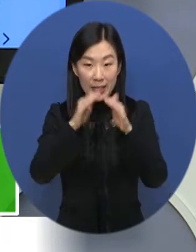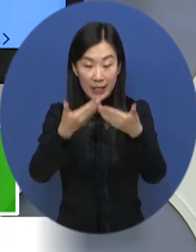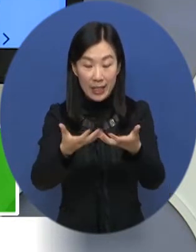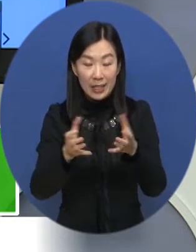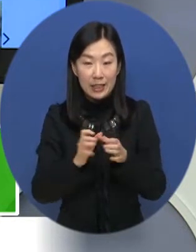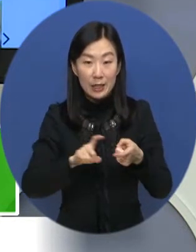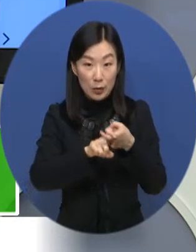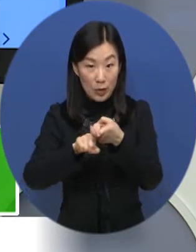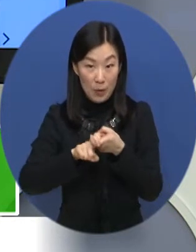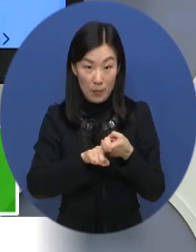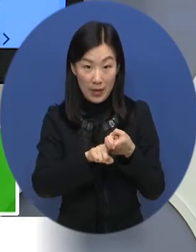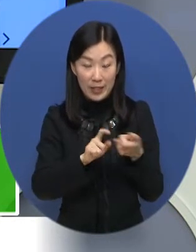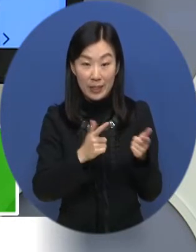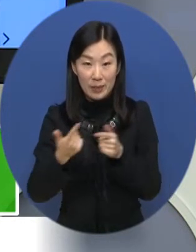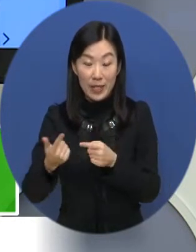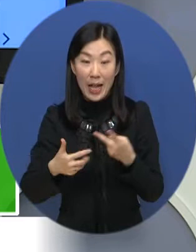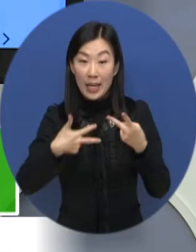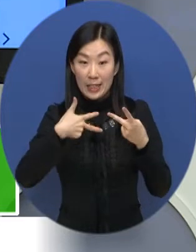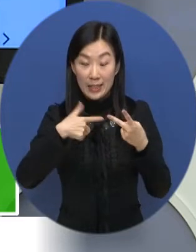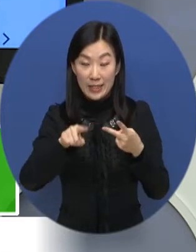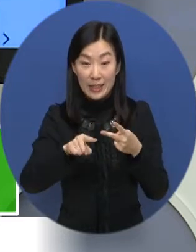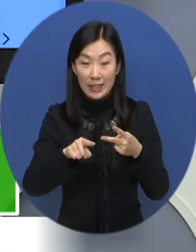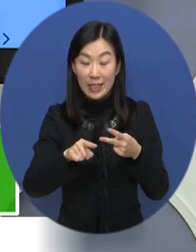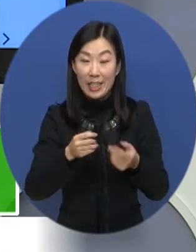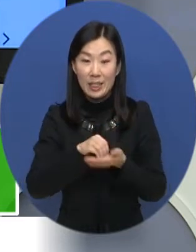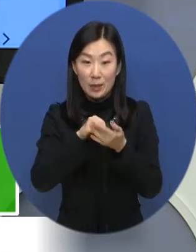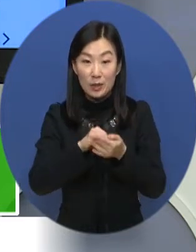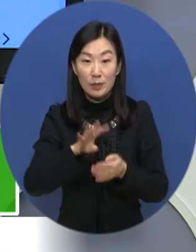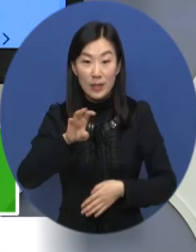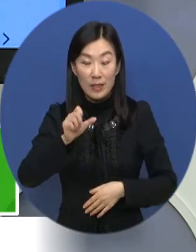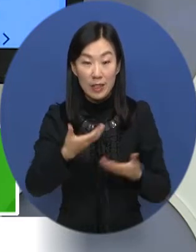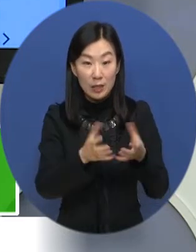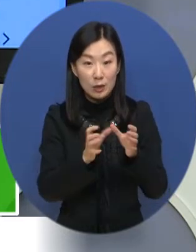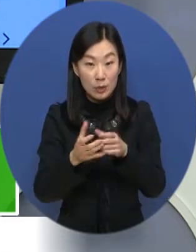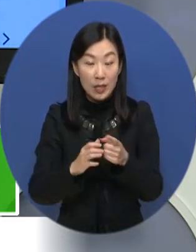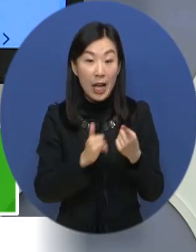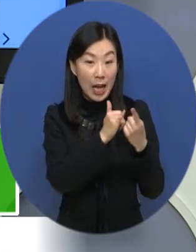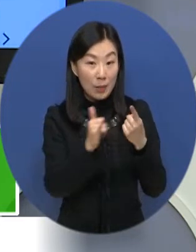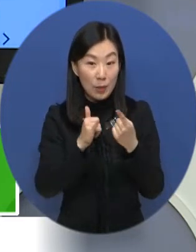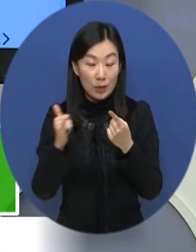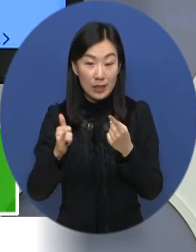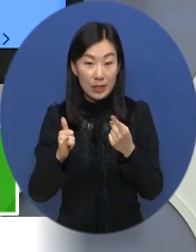단체연합회등이포함됩니다. 2차지원접수에서는추천기관 45곳각각에서한명씩의후보자를선정하여,